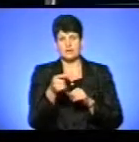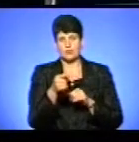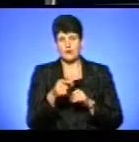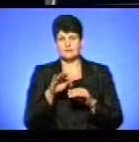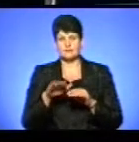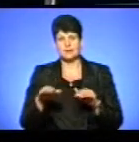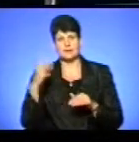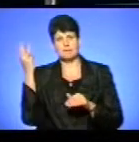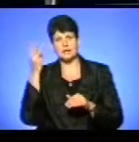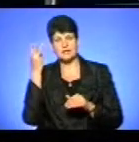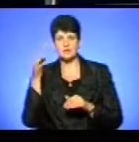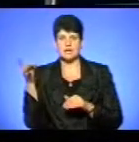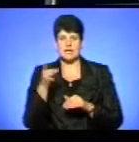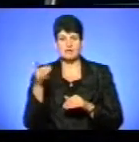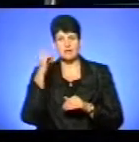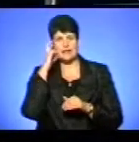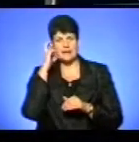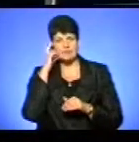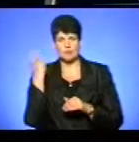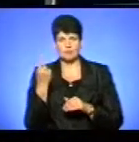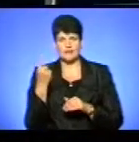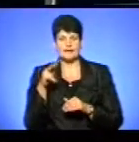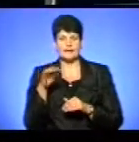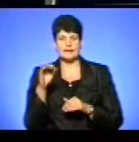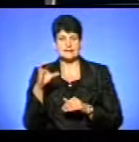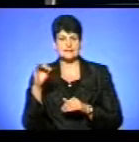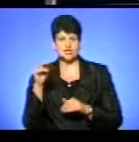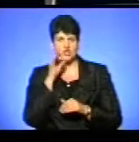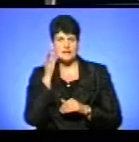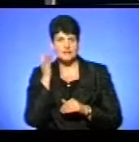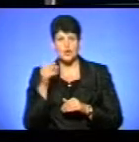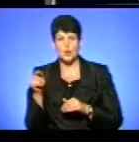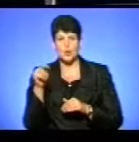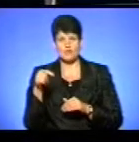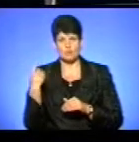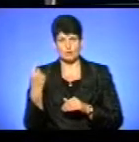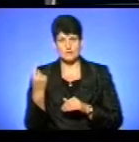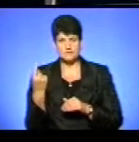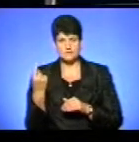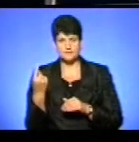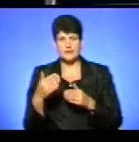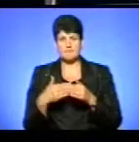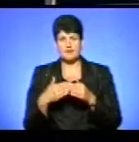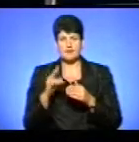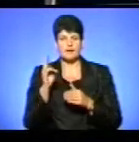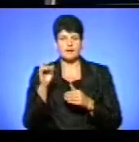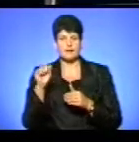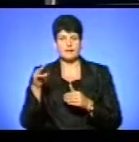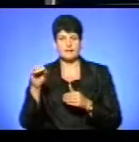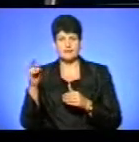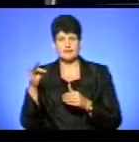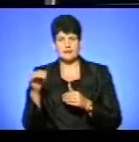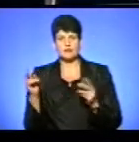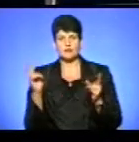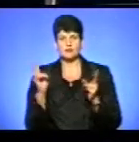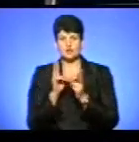жителі Хмельниччини, Рівненської, Київської областей і Лисичанська, Луганської області. Біля архікатедрального собору їх зустрічали